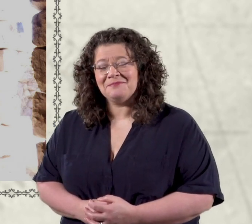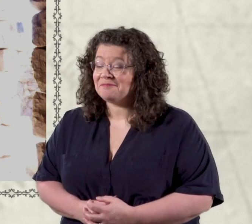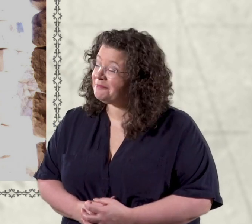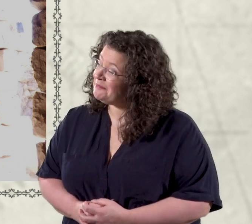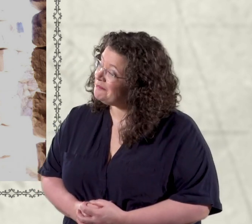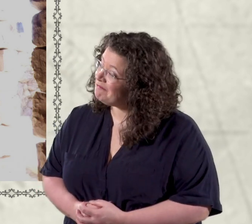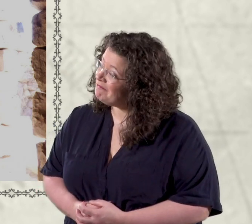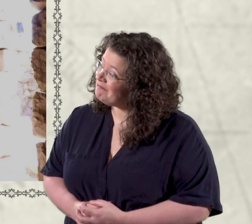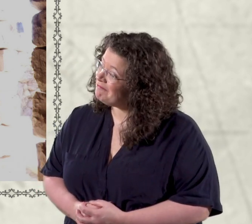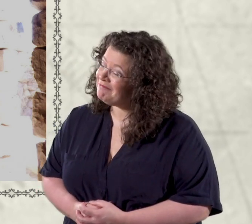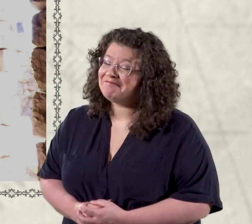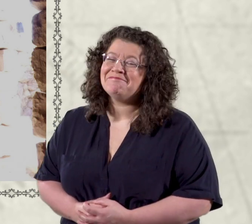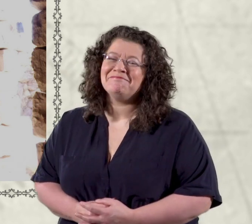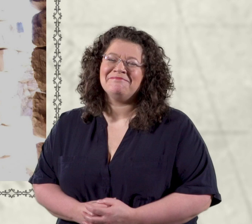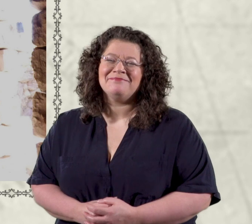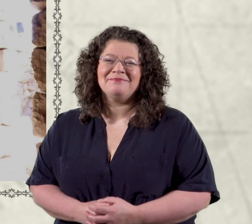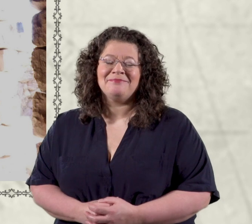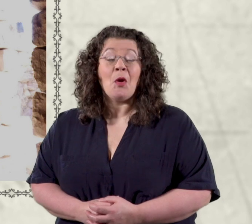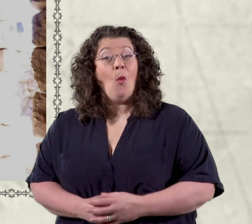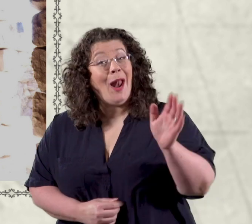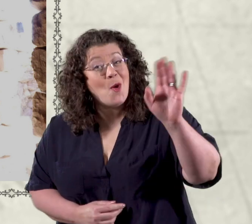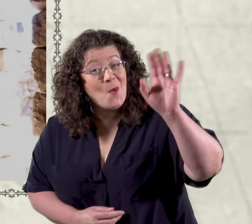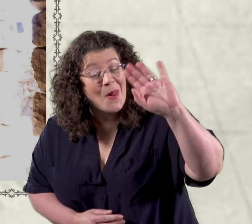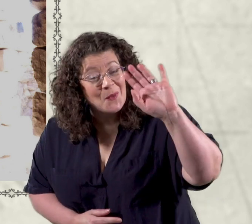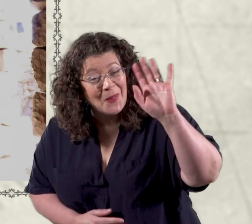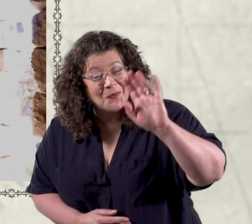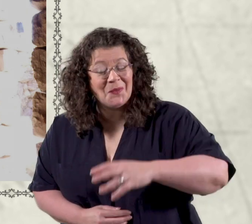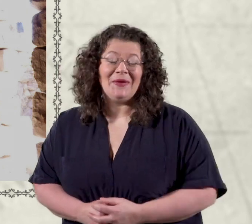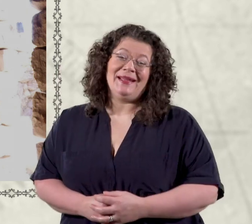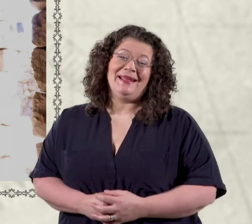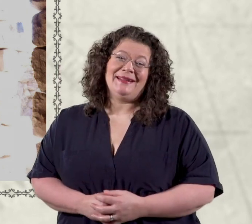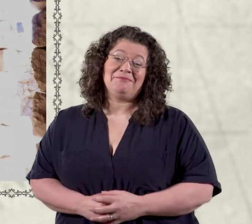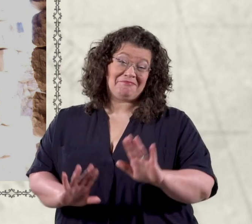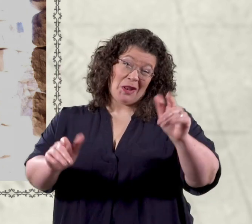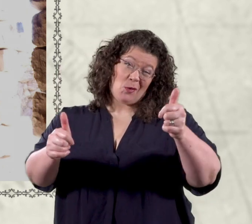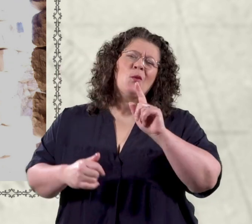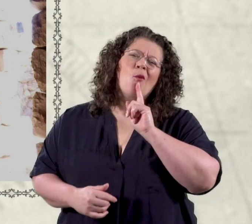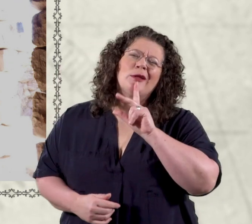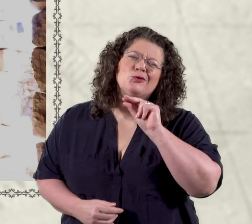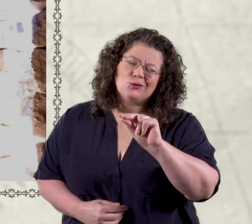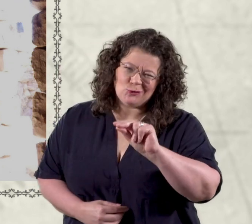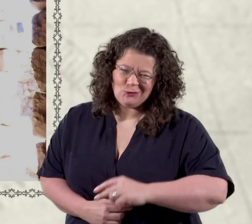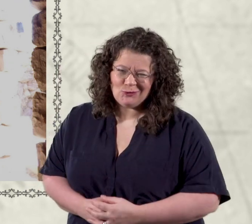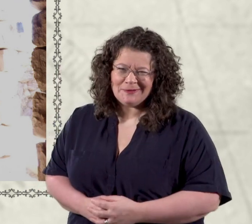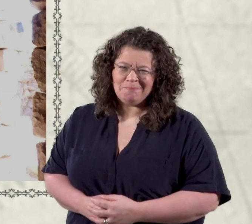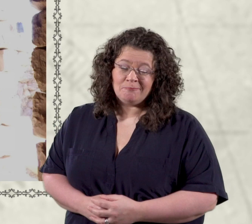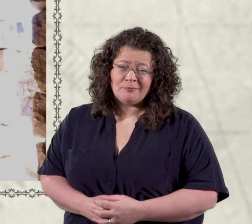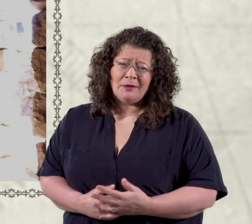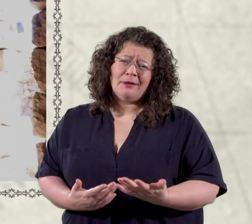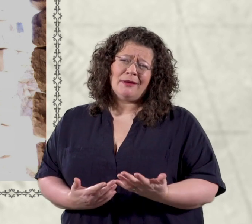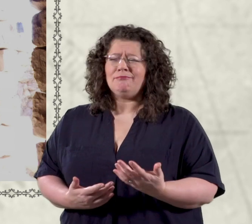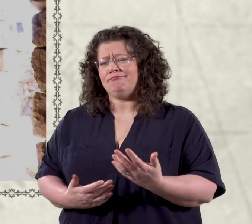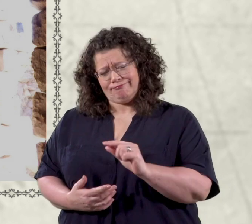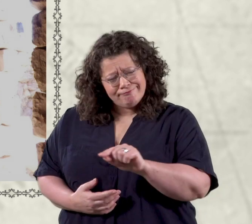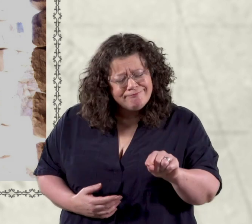du. O, helo. Henffych. Dewi ydw i.